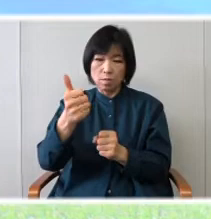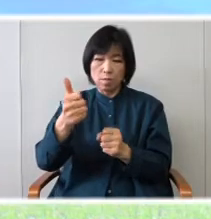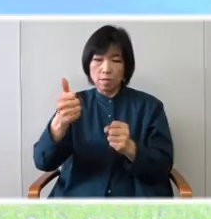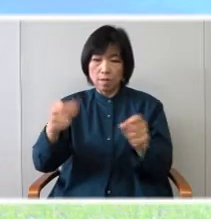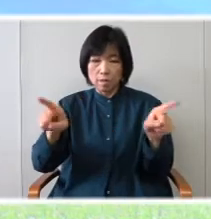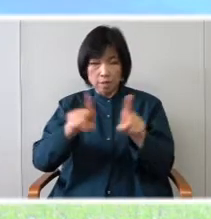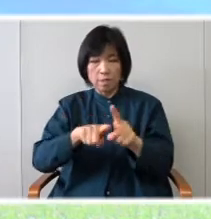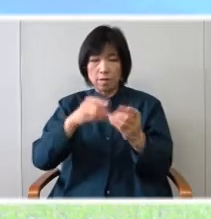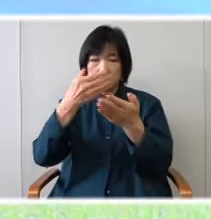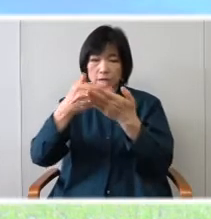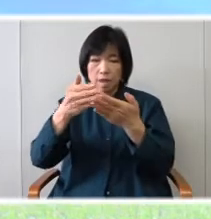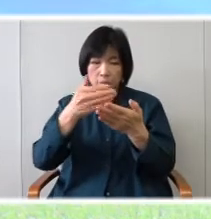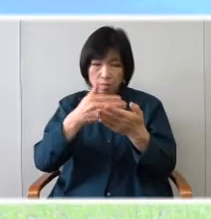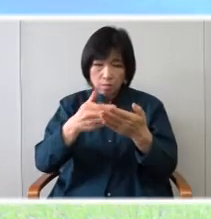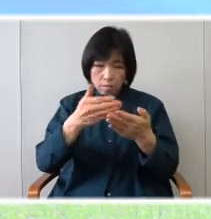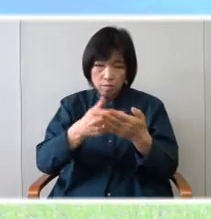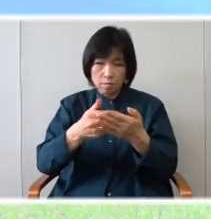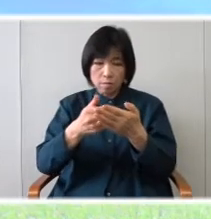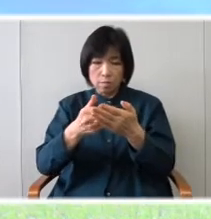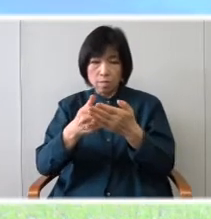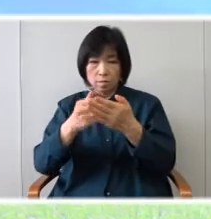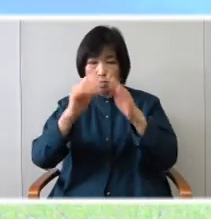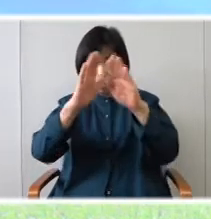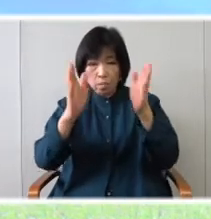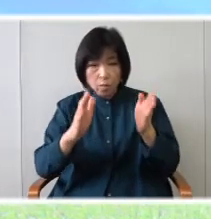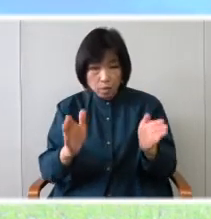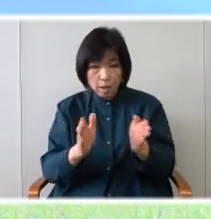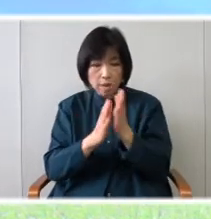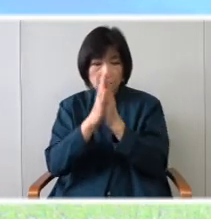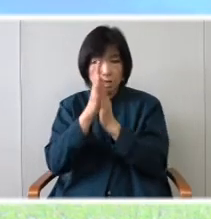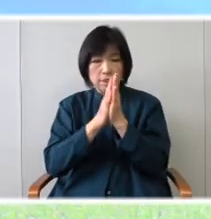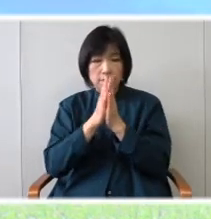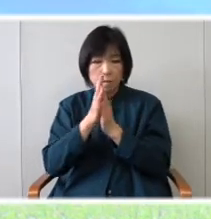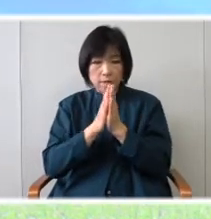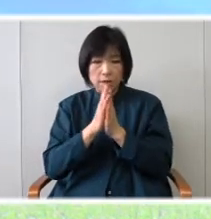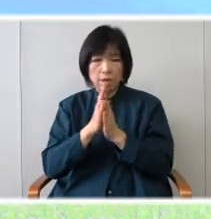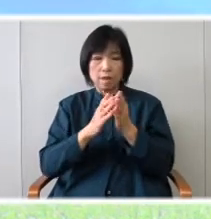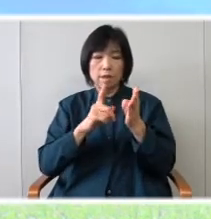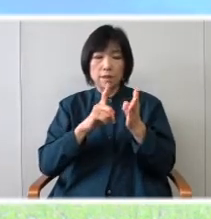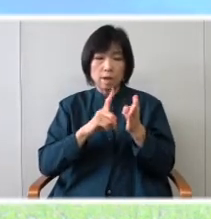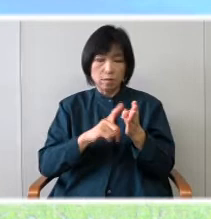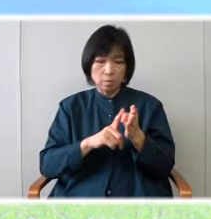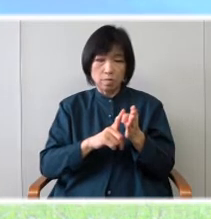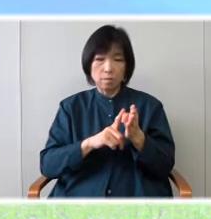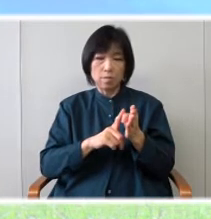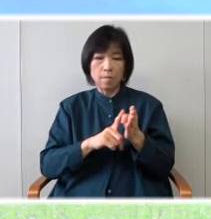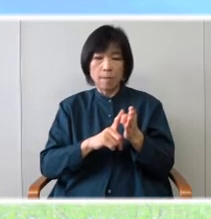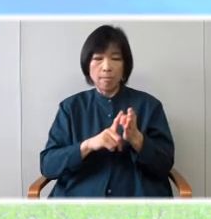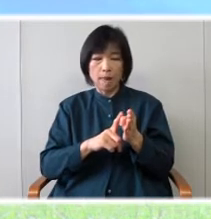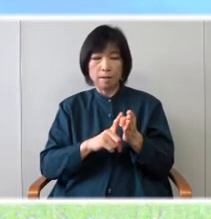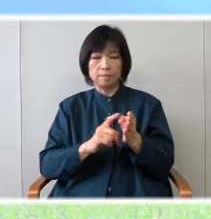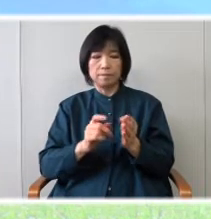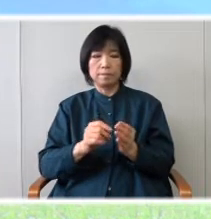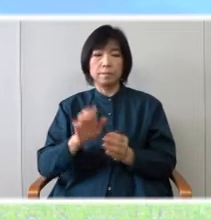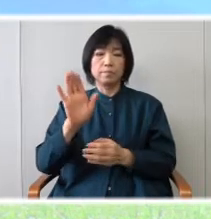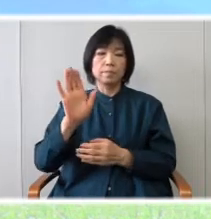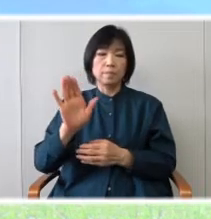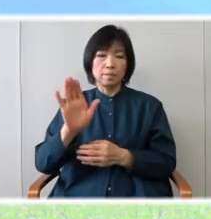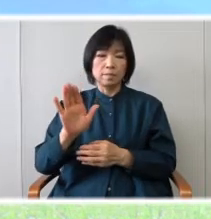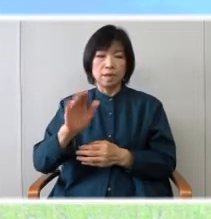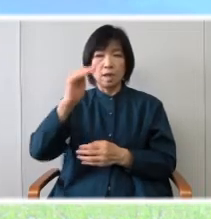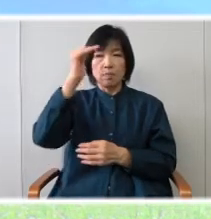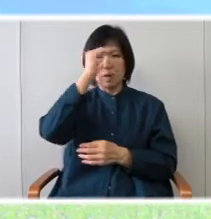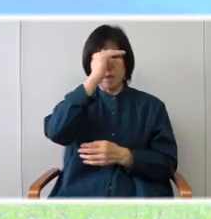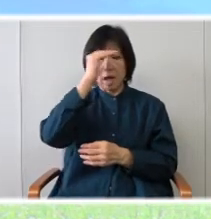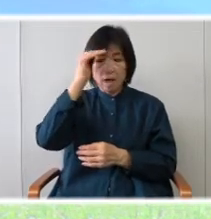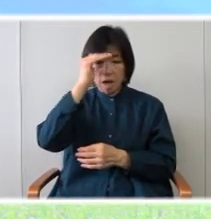ね。で、創造館ではあの自主制作の映画祭を行います。で、三原市ファームはやっ